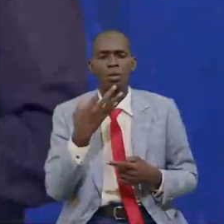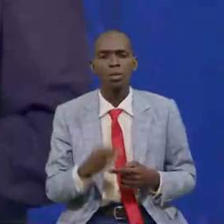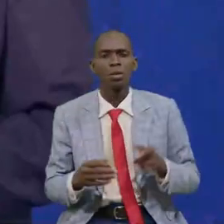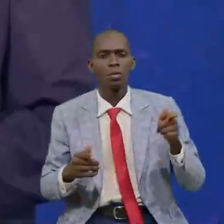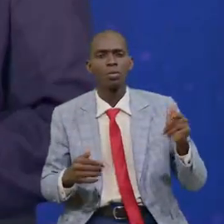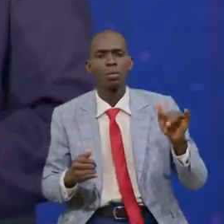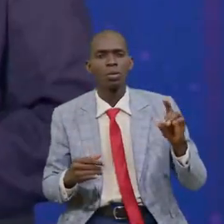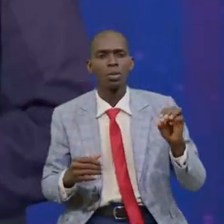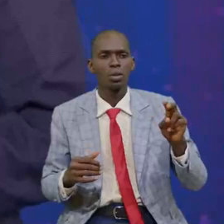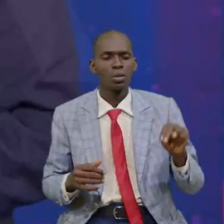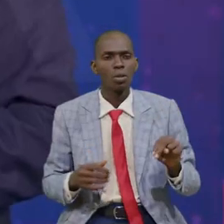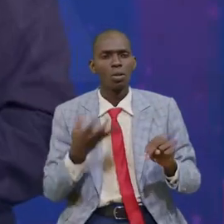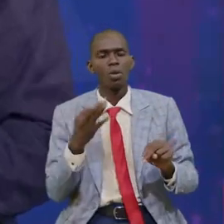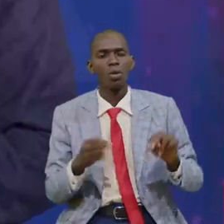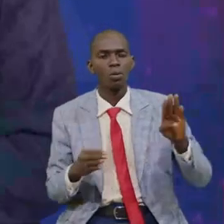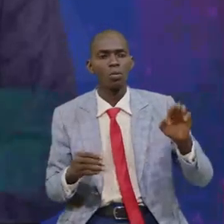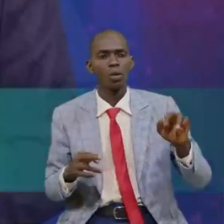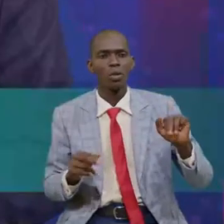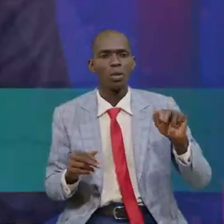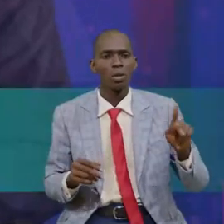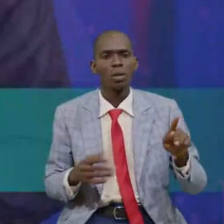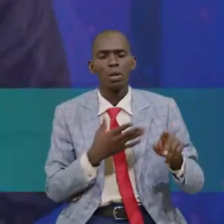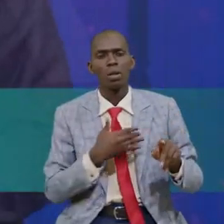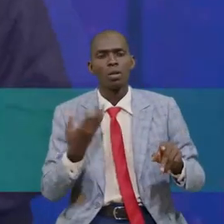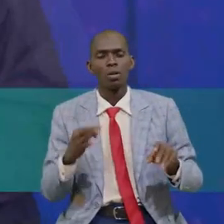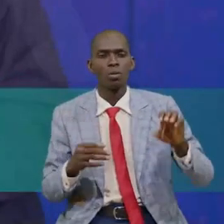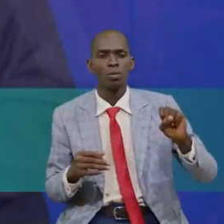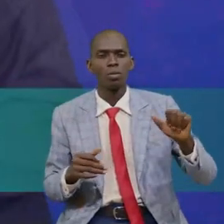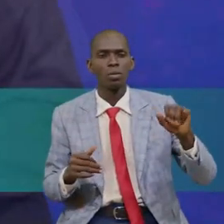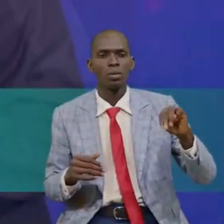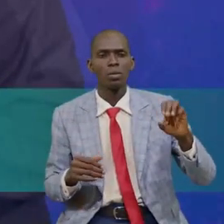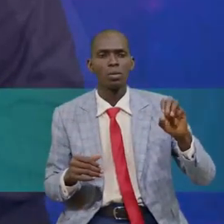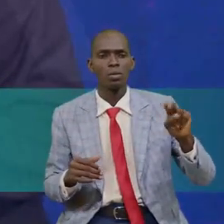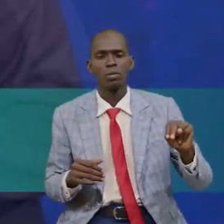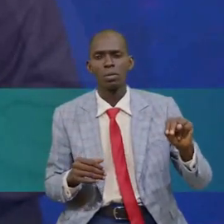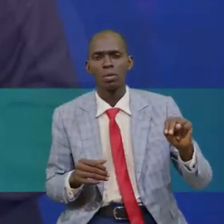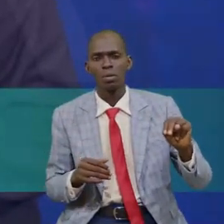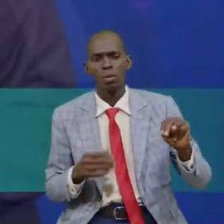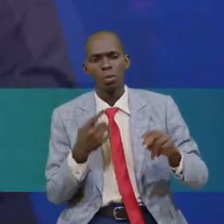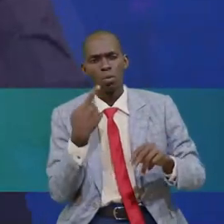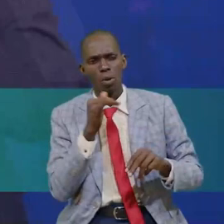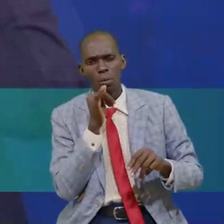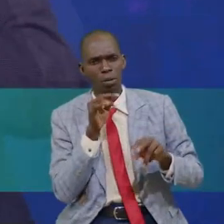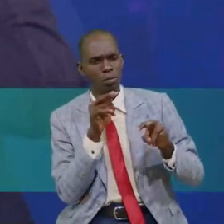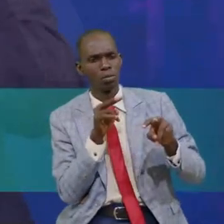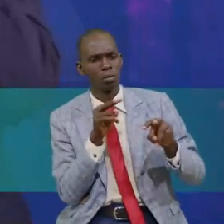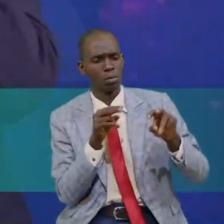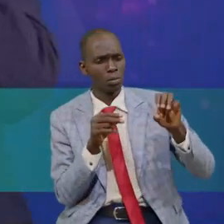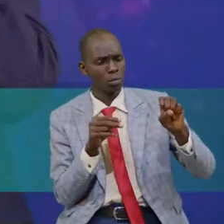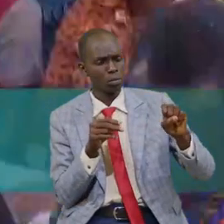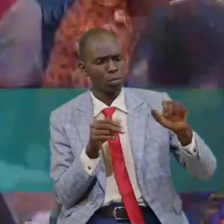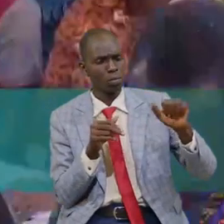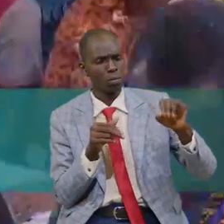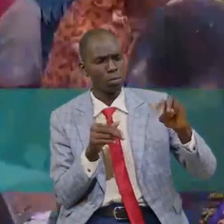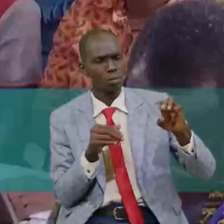de Samson, de Jephthé. Samson. Qu'est-ce que je revois? Samson. Quelqu'un